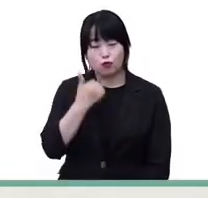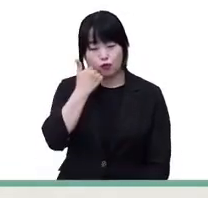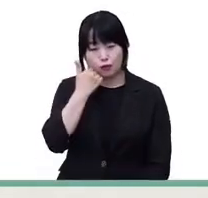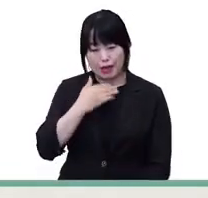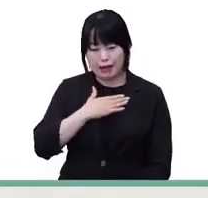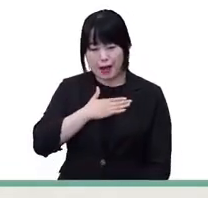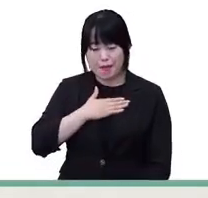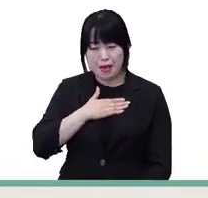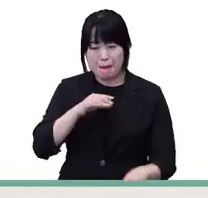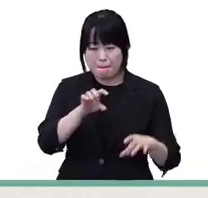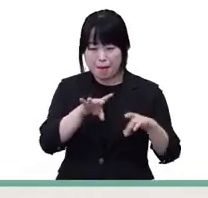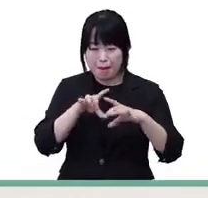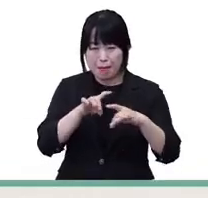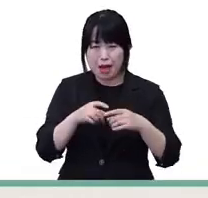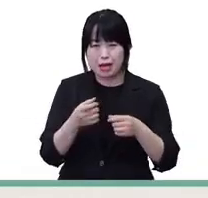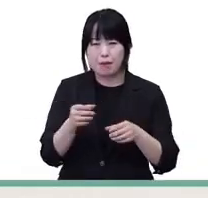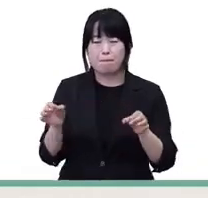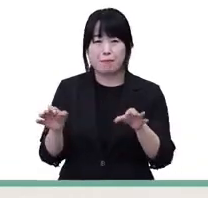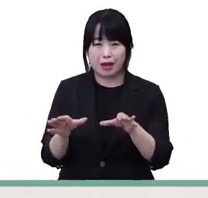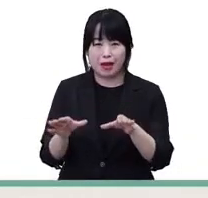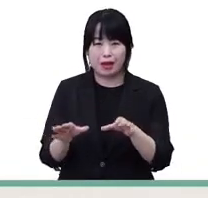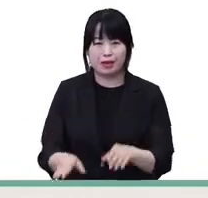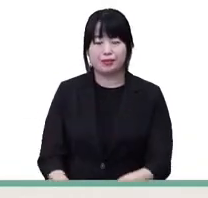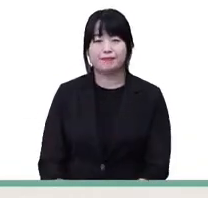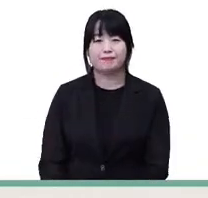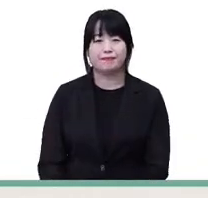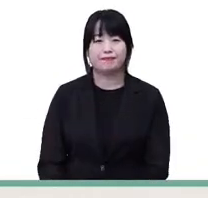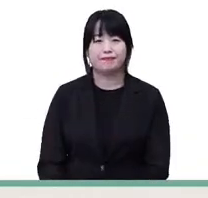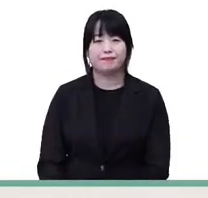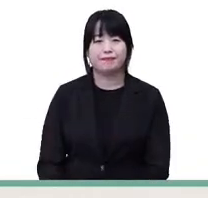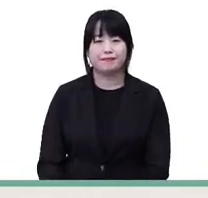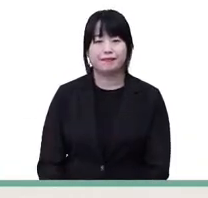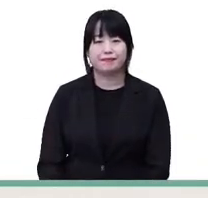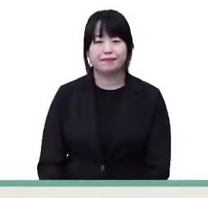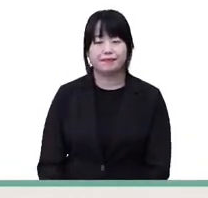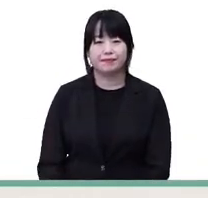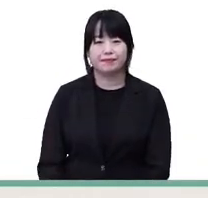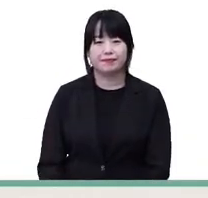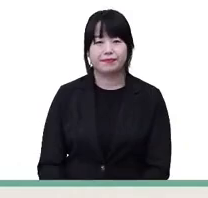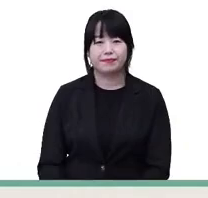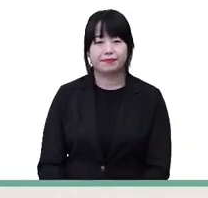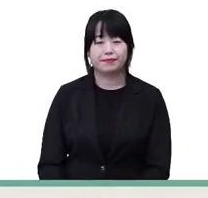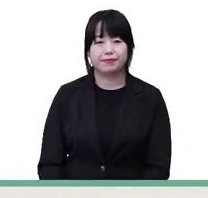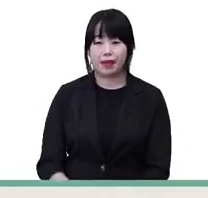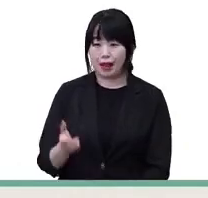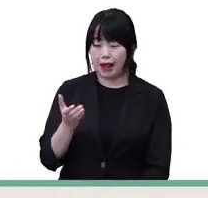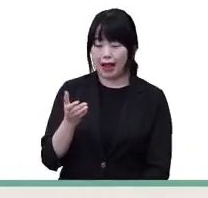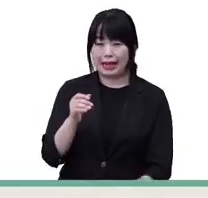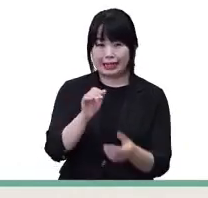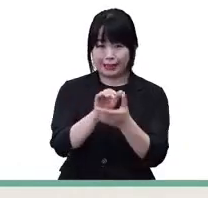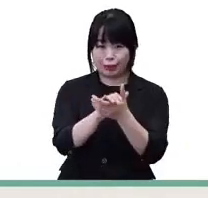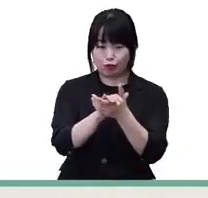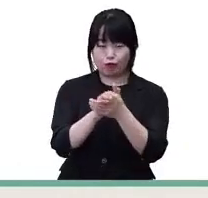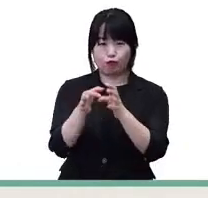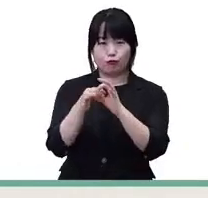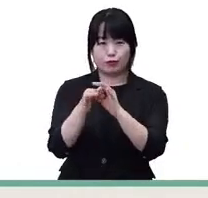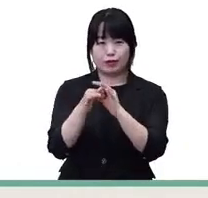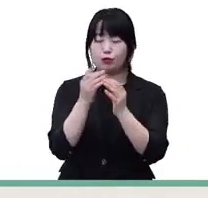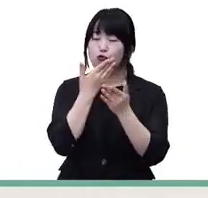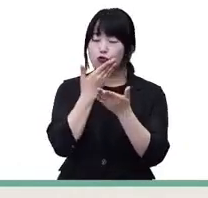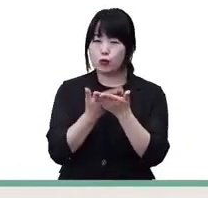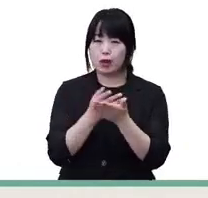분들도 있습니다. 우리가 이제 노력해야 될 부분들을 조금 이야기했고요. 아까 친구 관계 이제 되게